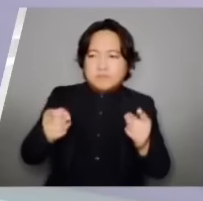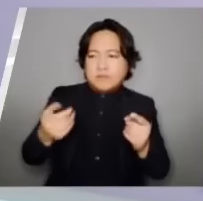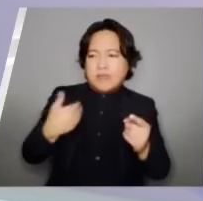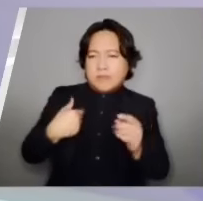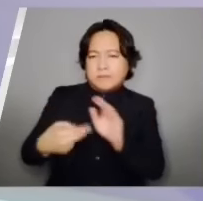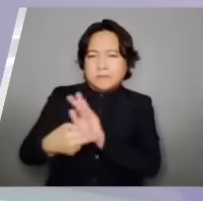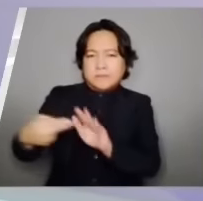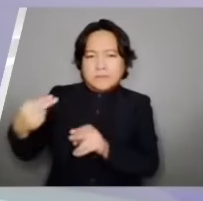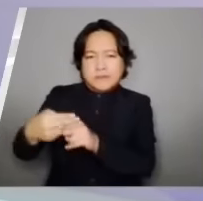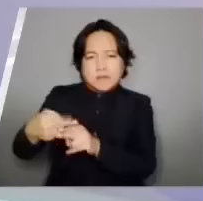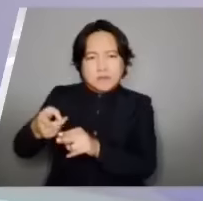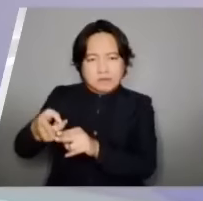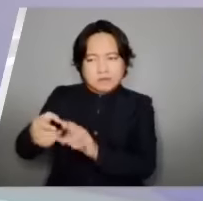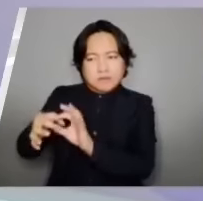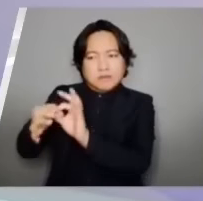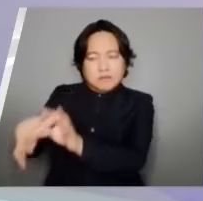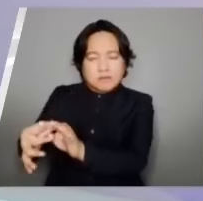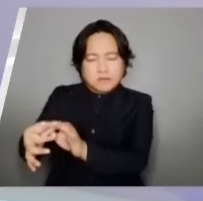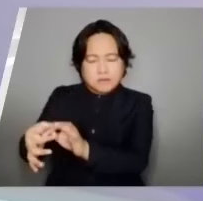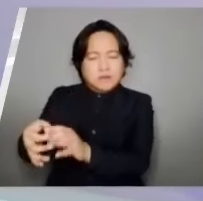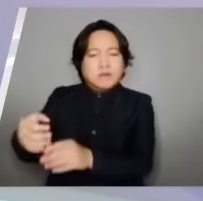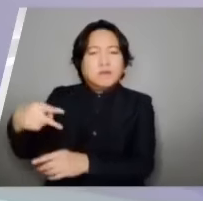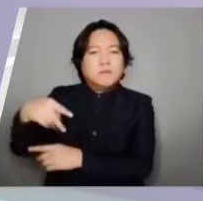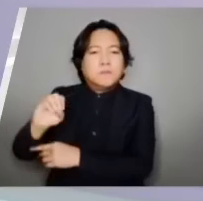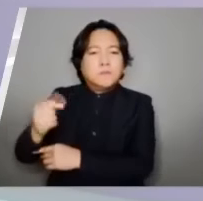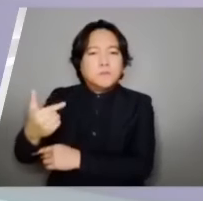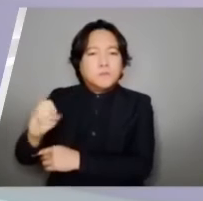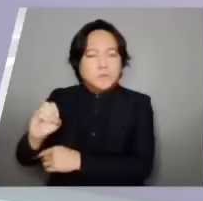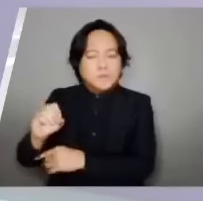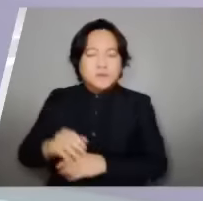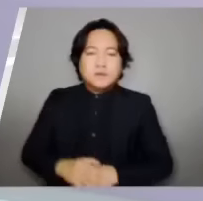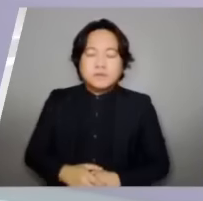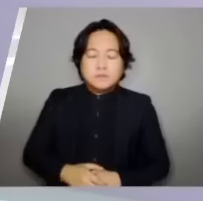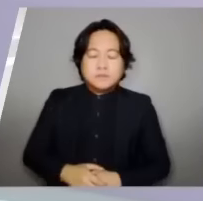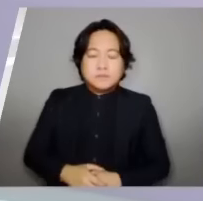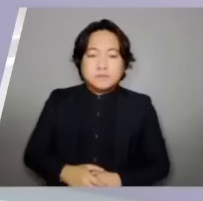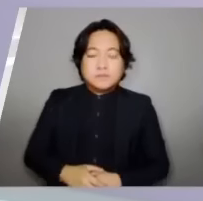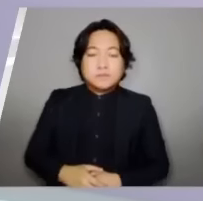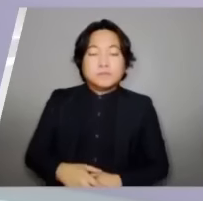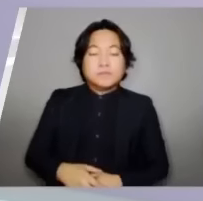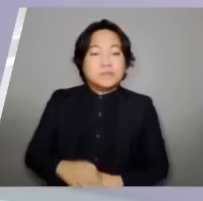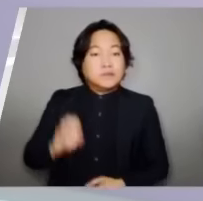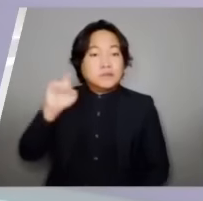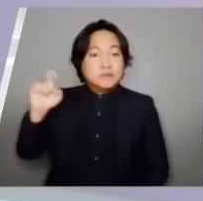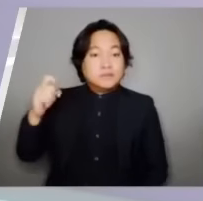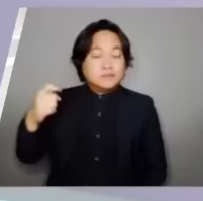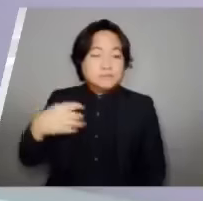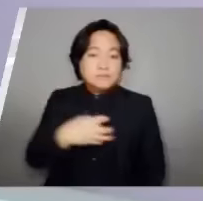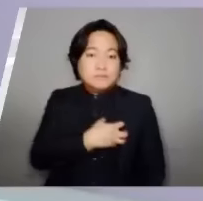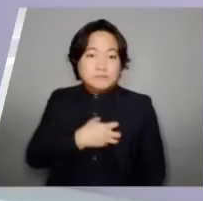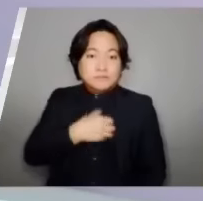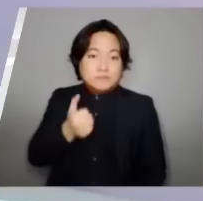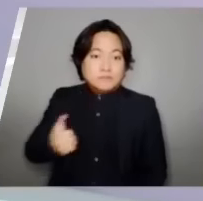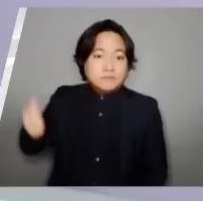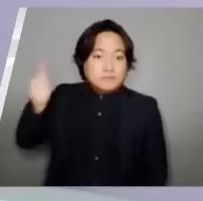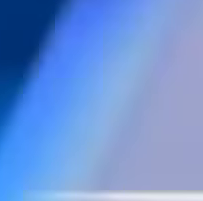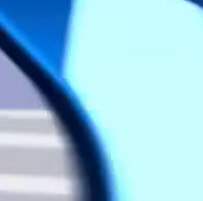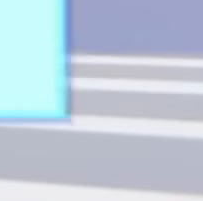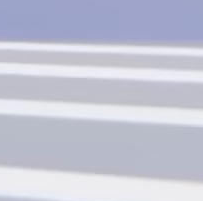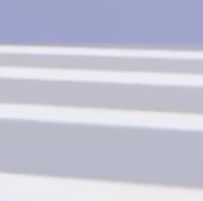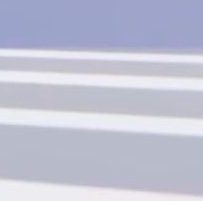Pogo. Handa naman daw humarap sa Senado si dating PNP Chief Benjamin Acorda Jr. Saksi, si June